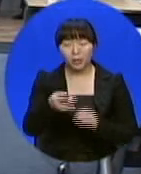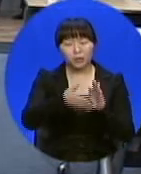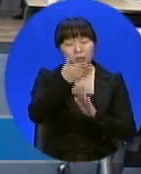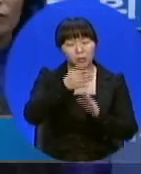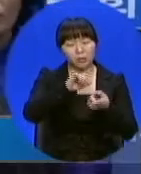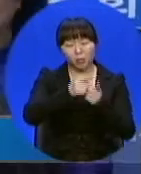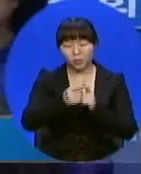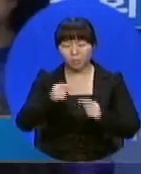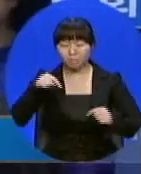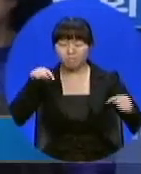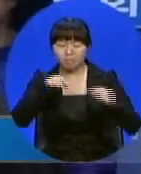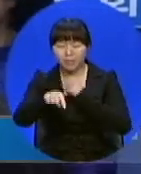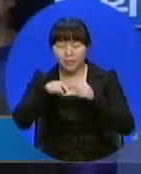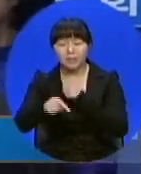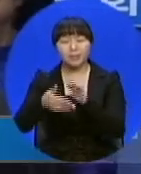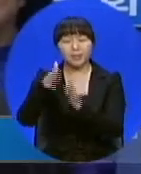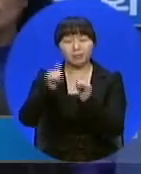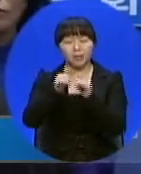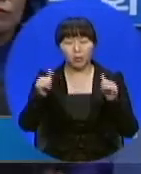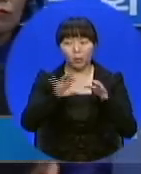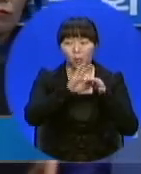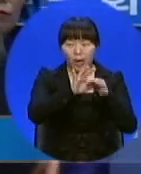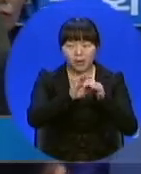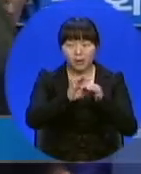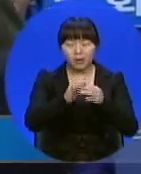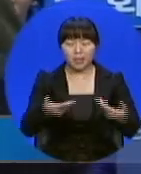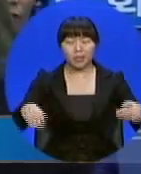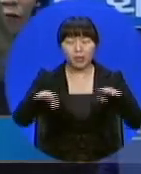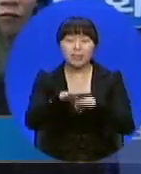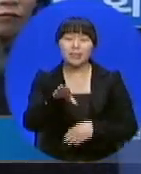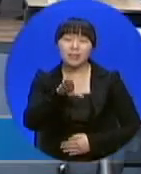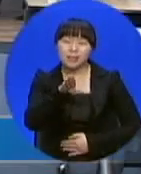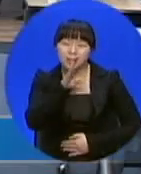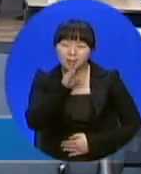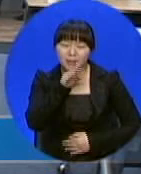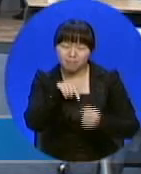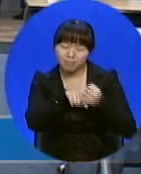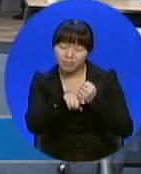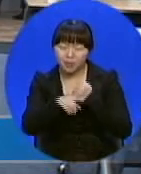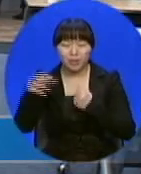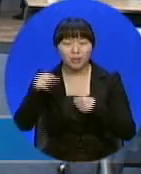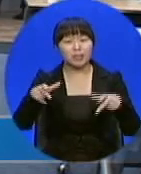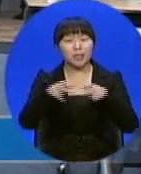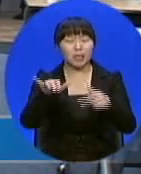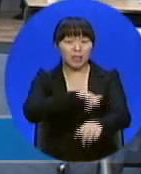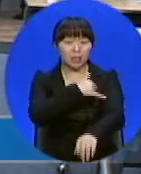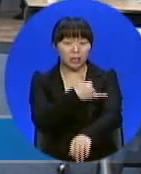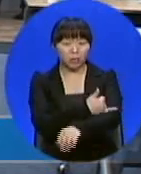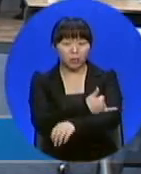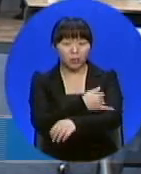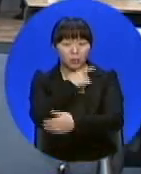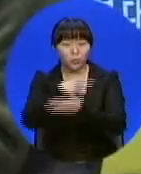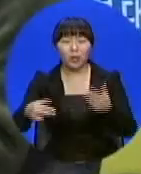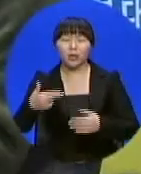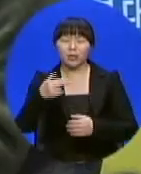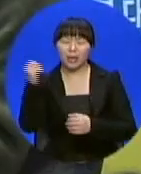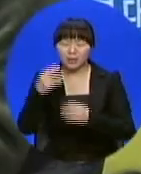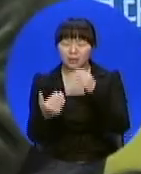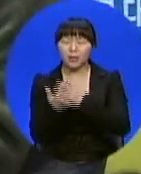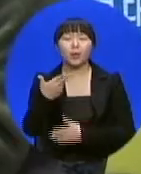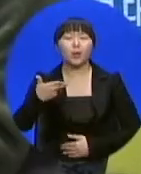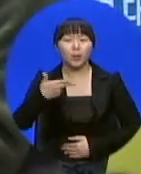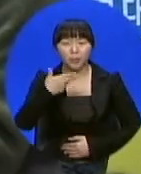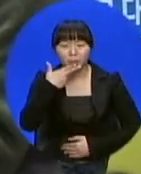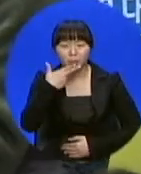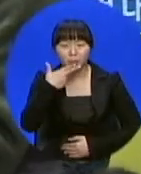첨예한 대립 속에 시민들은 해당 기관들이 철저한 진실 규명을 통해 장애인들의 인권 유린 행위가 다시는 재발하지